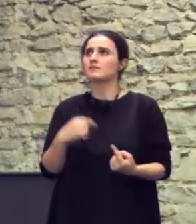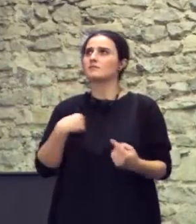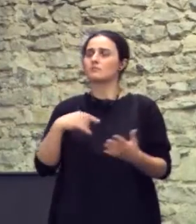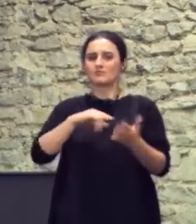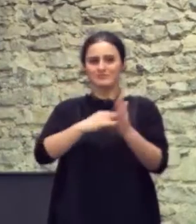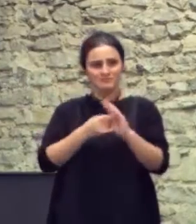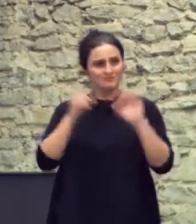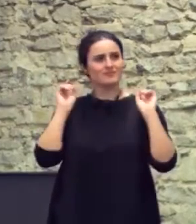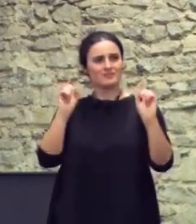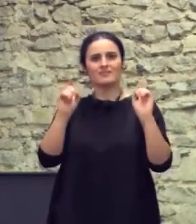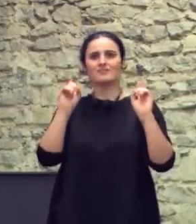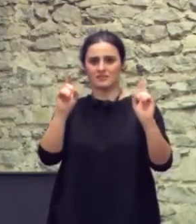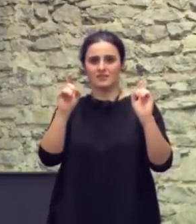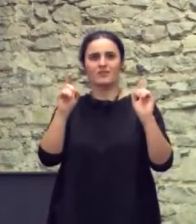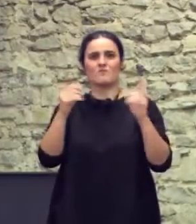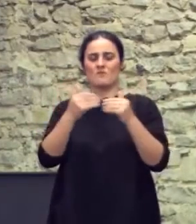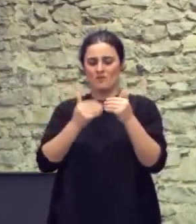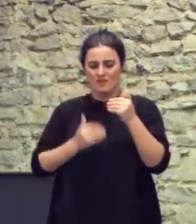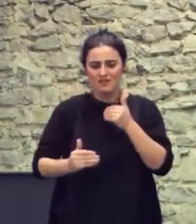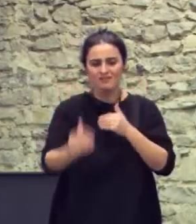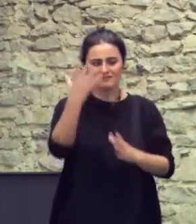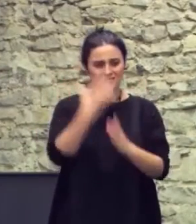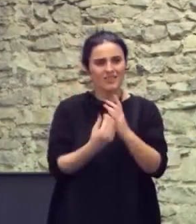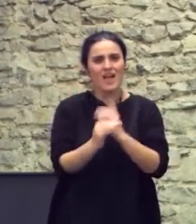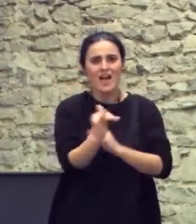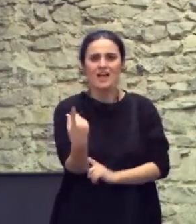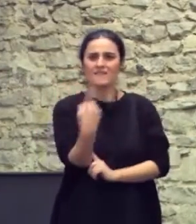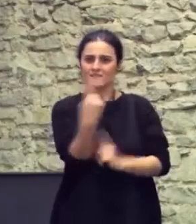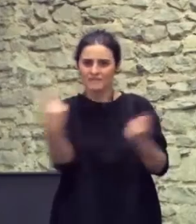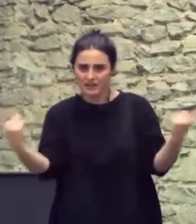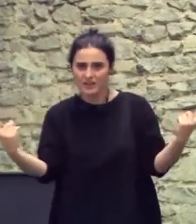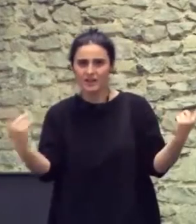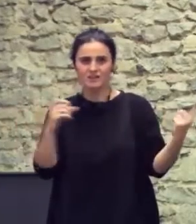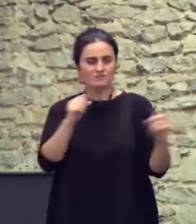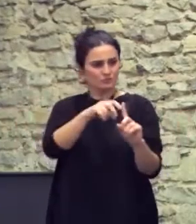sisteman oraindik lan asko dagoela egiteko, ezkidetzaren ikuspegitik eta pentsatzeko,